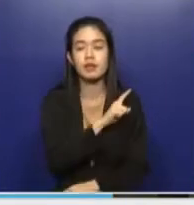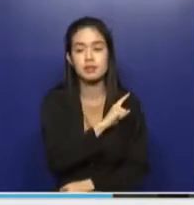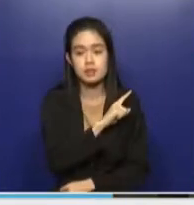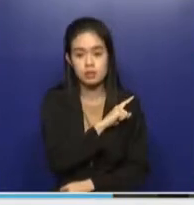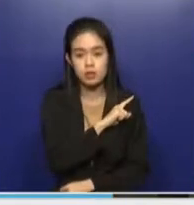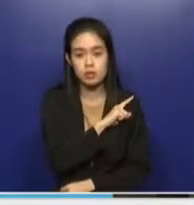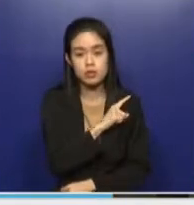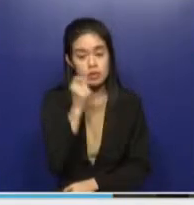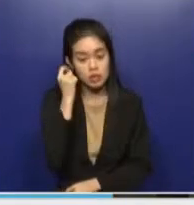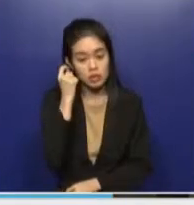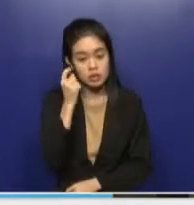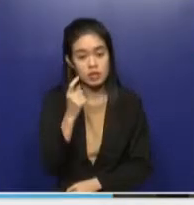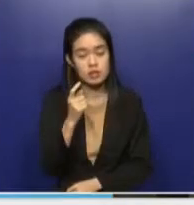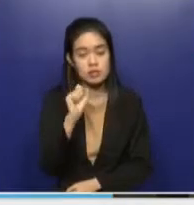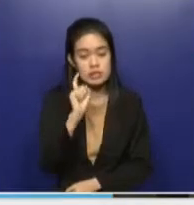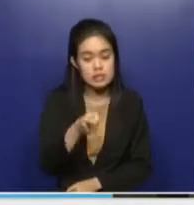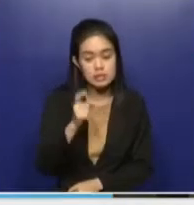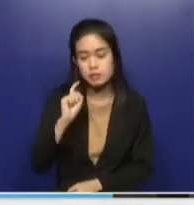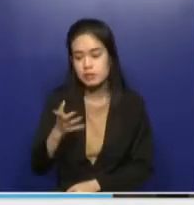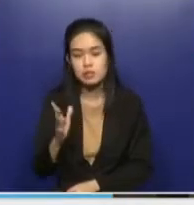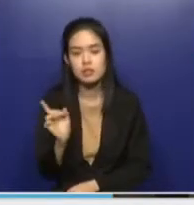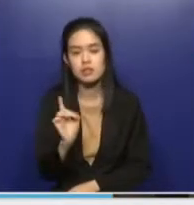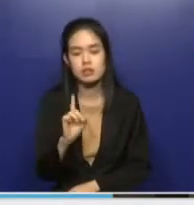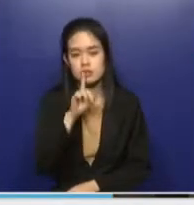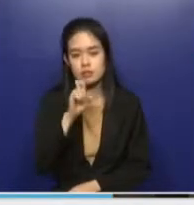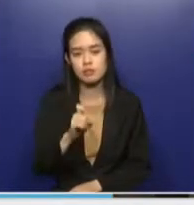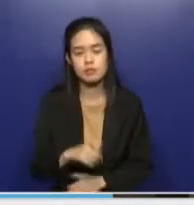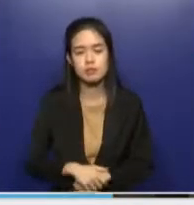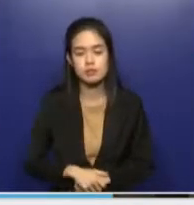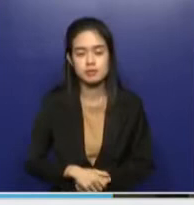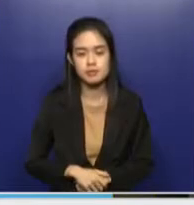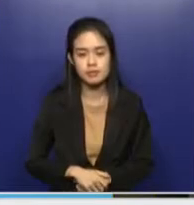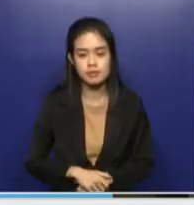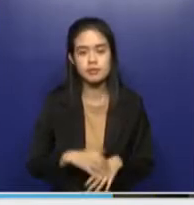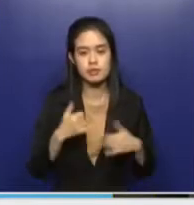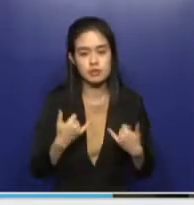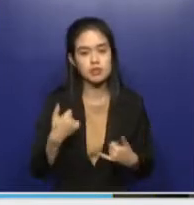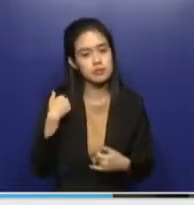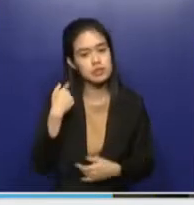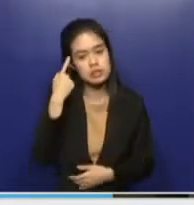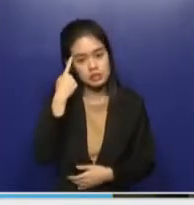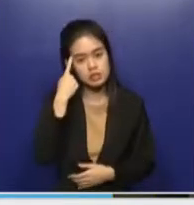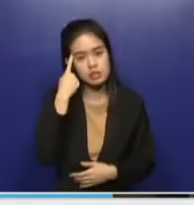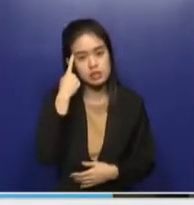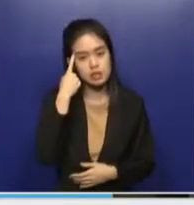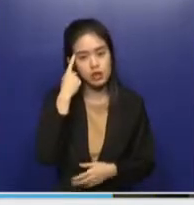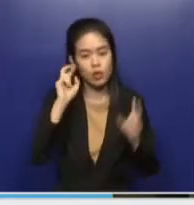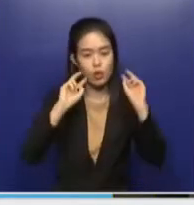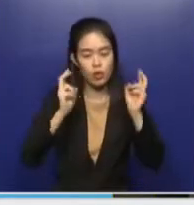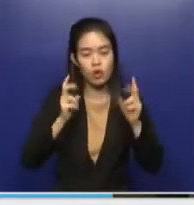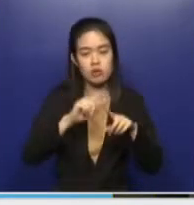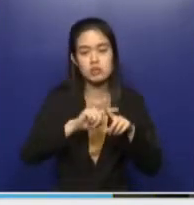คล11ประเภทนี้ตรงกันจริงหรือไม่ในเวลาเดียวกันเราตั้งอยู่บนสมมติฐานข้อที่2ที่บอกว่